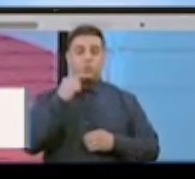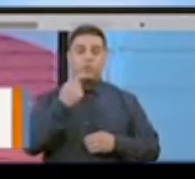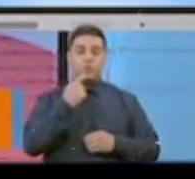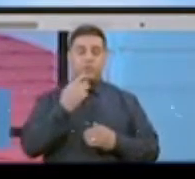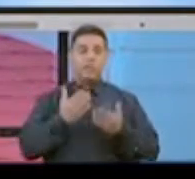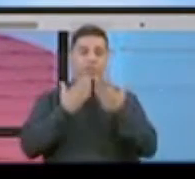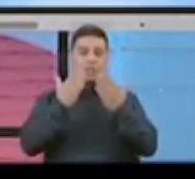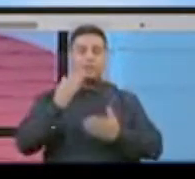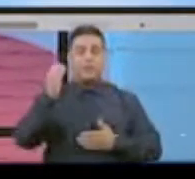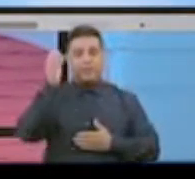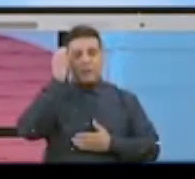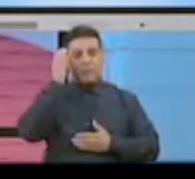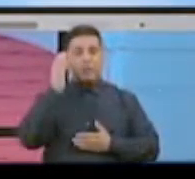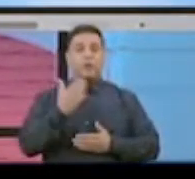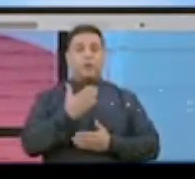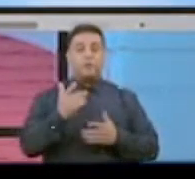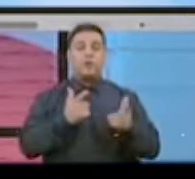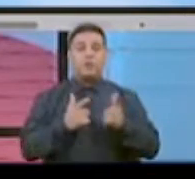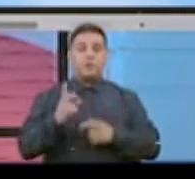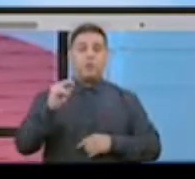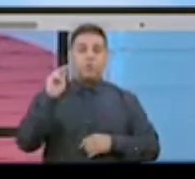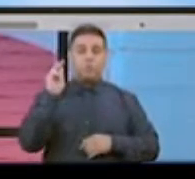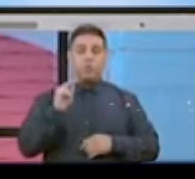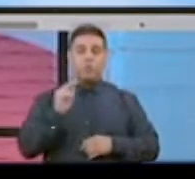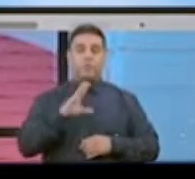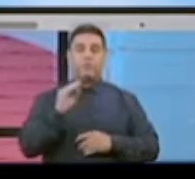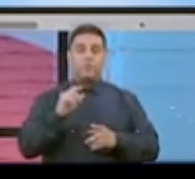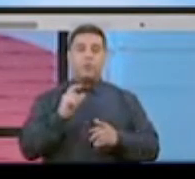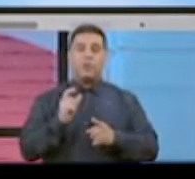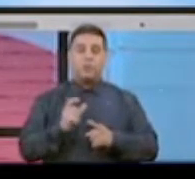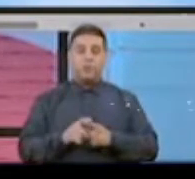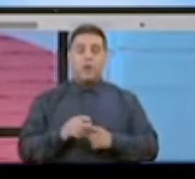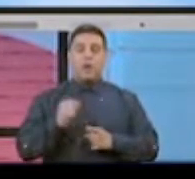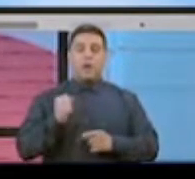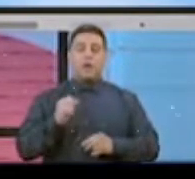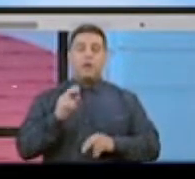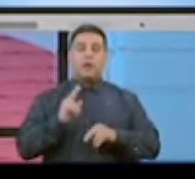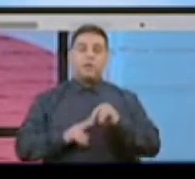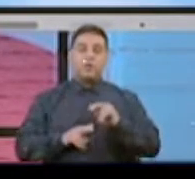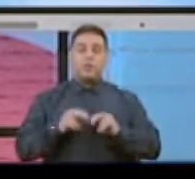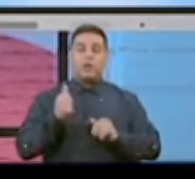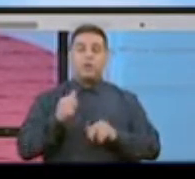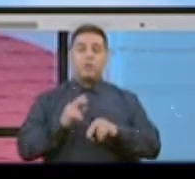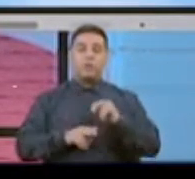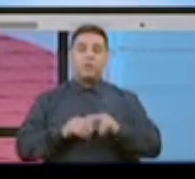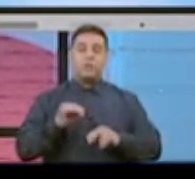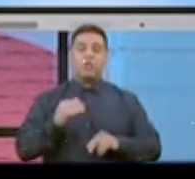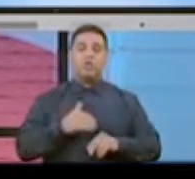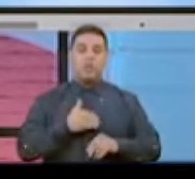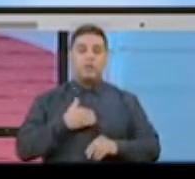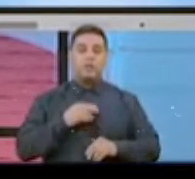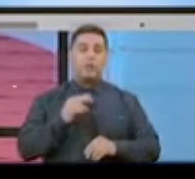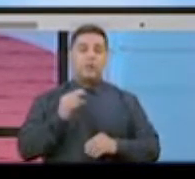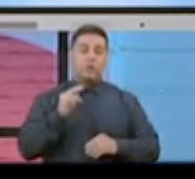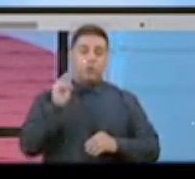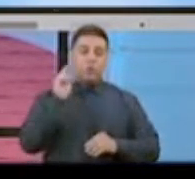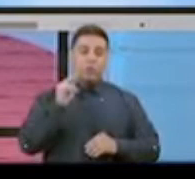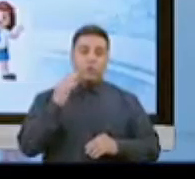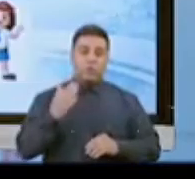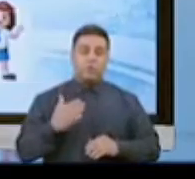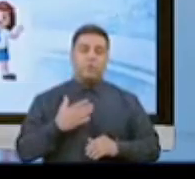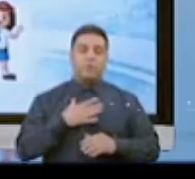1 классе. Вы готовы к уроку? Все приготовили? А хорошее настроение и желание работать? Ну, тогда мы с вами